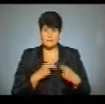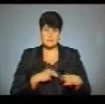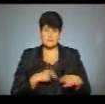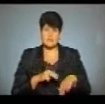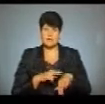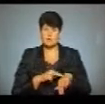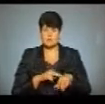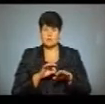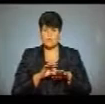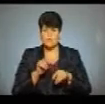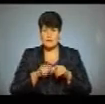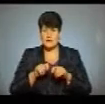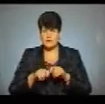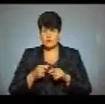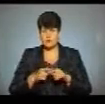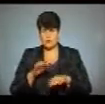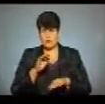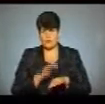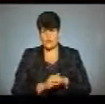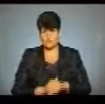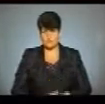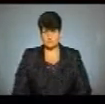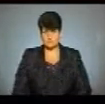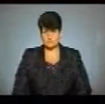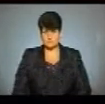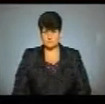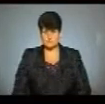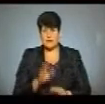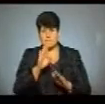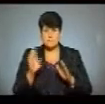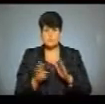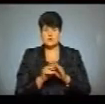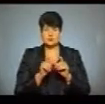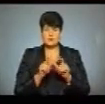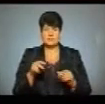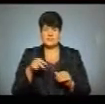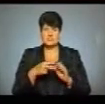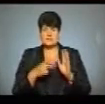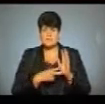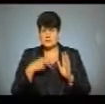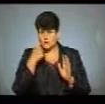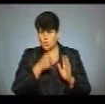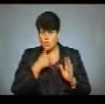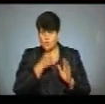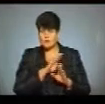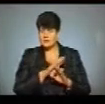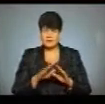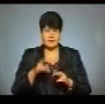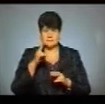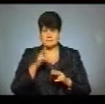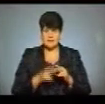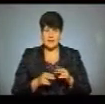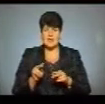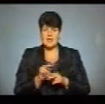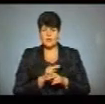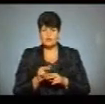поліції проводять перевірку по даному факту. У Підволочиській школі з 2017 року не завершили